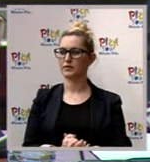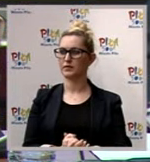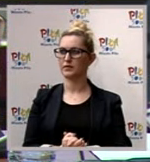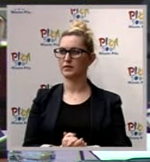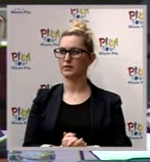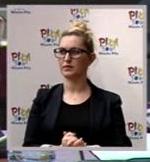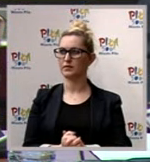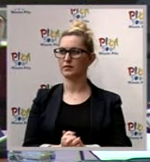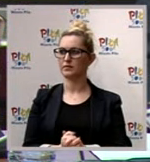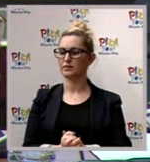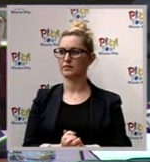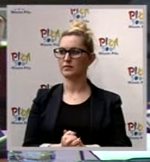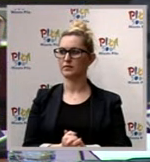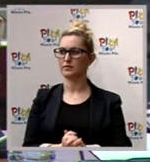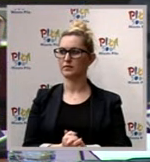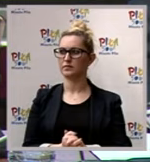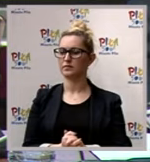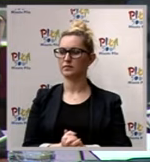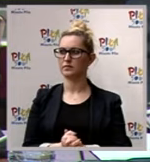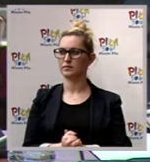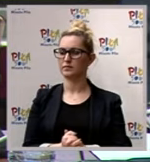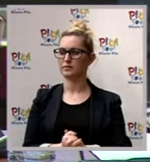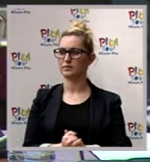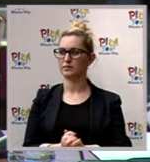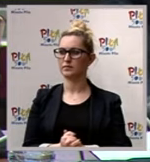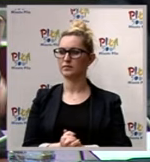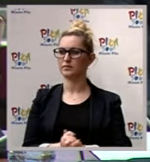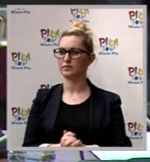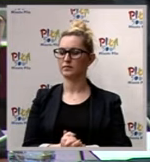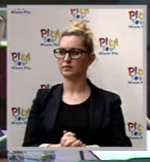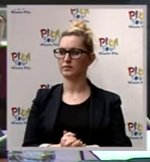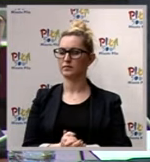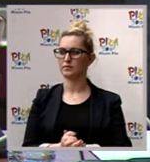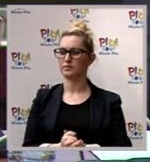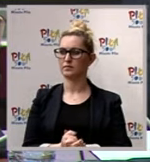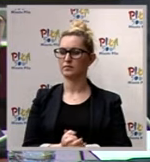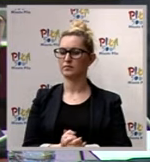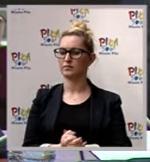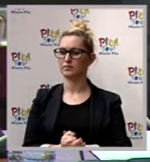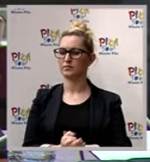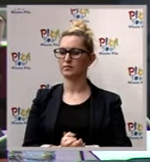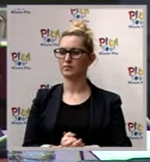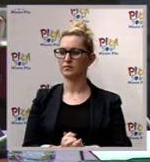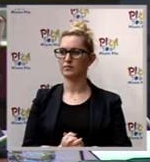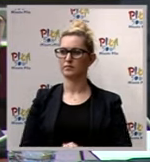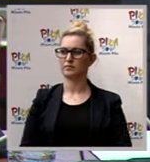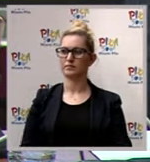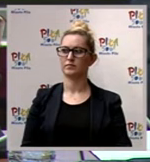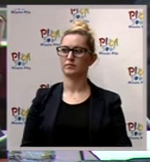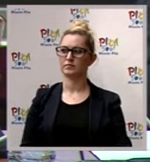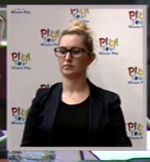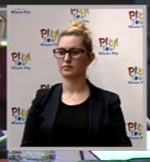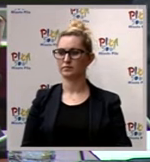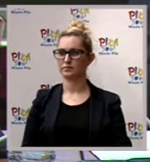2016-2019. Podstawa prawna. Rada Miasta Piły uchwala, co następuje. Paragraf pierwszy, ustęp